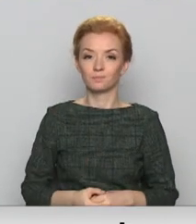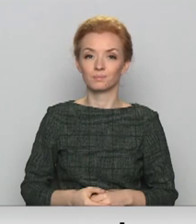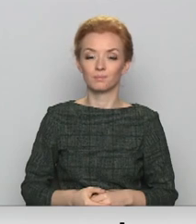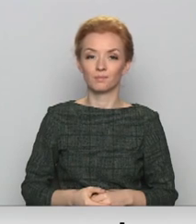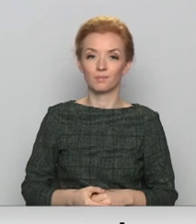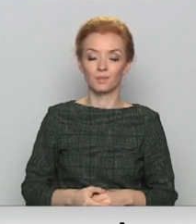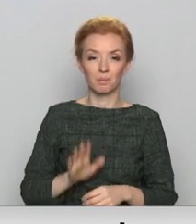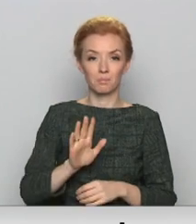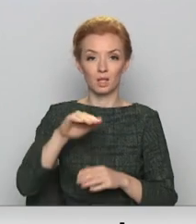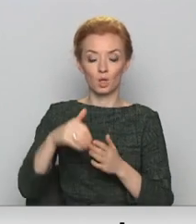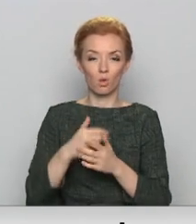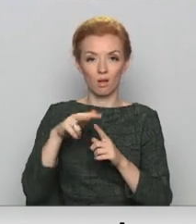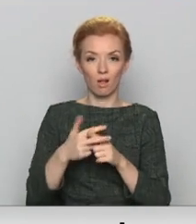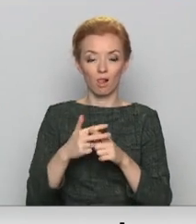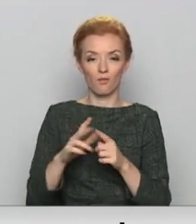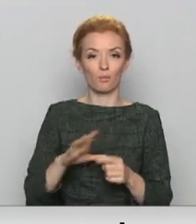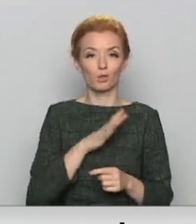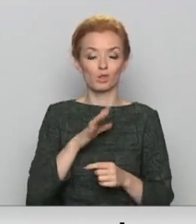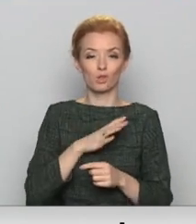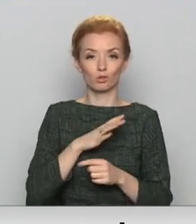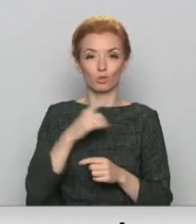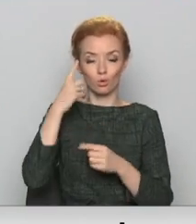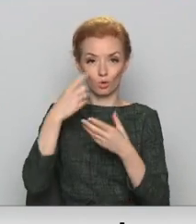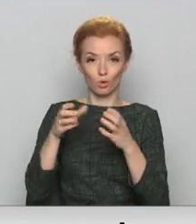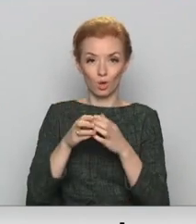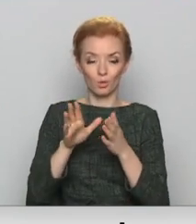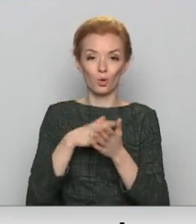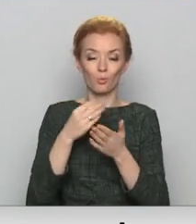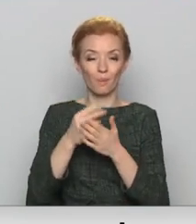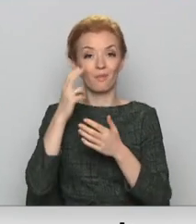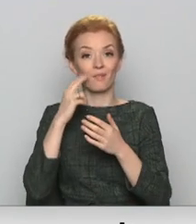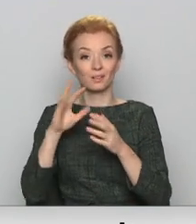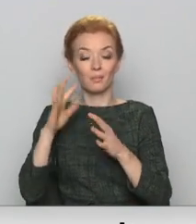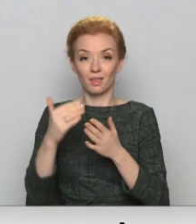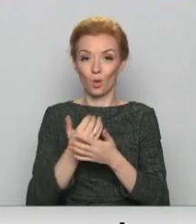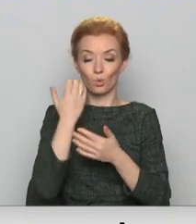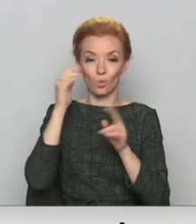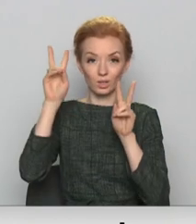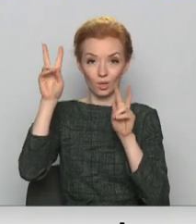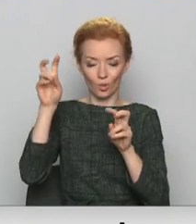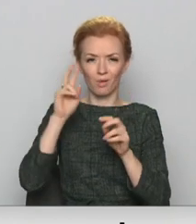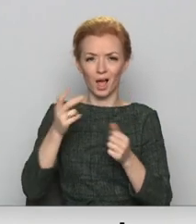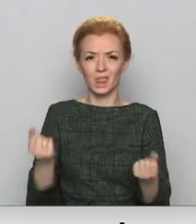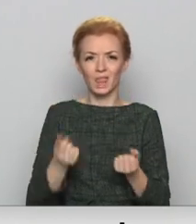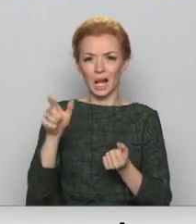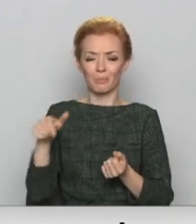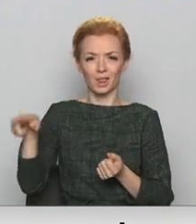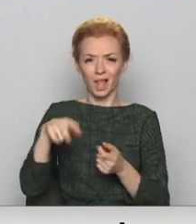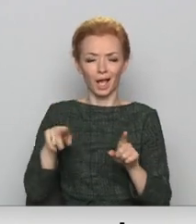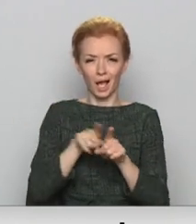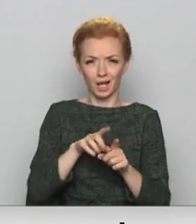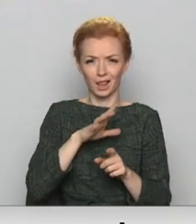Plāksnīte pie Jaunjelgavas nu jau bijušās novada domas joprojām tāpat vecā, bet jaunais nosaukums ir tik garš, ka pat darbinieki to īsti